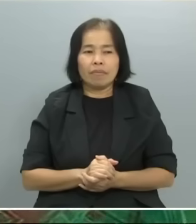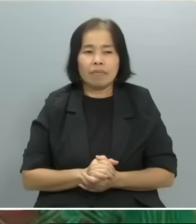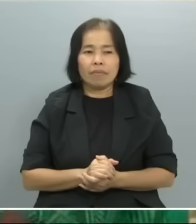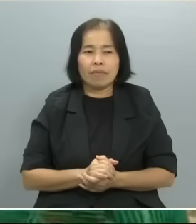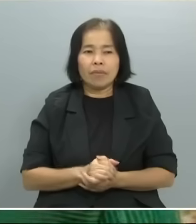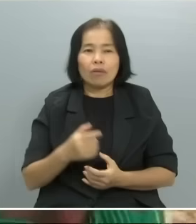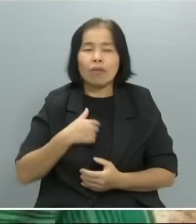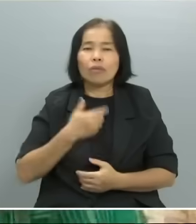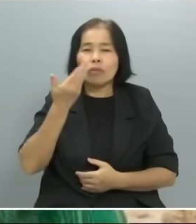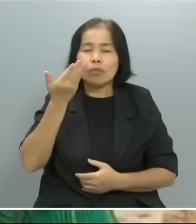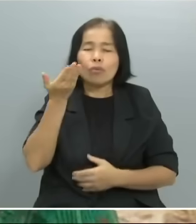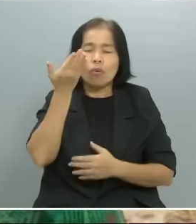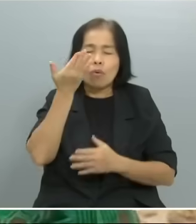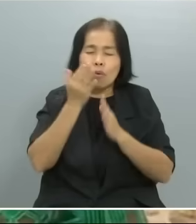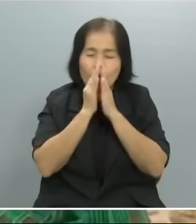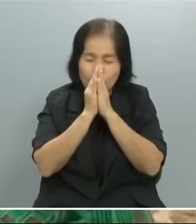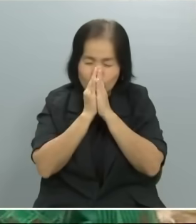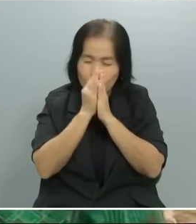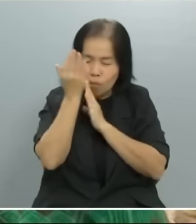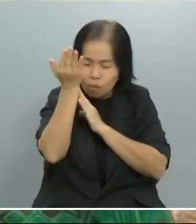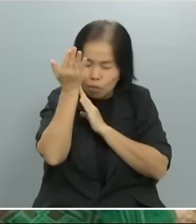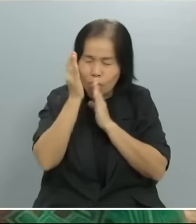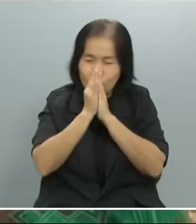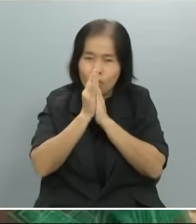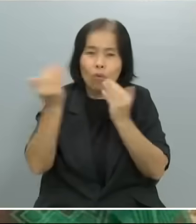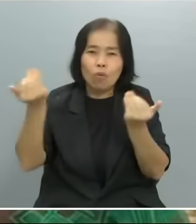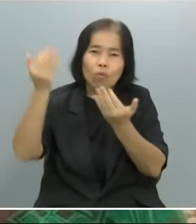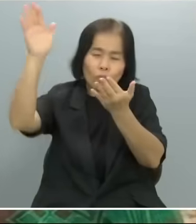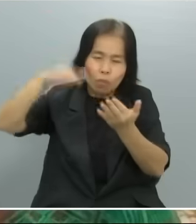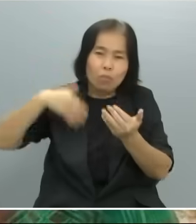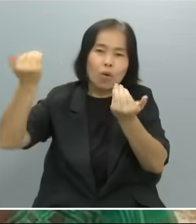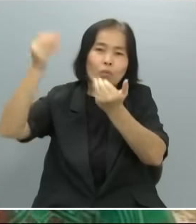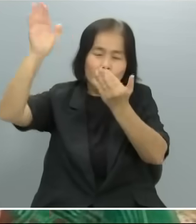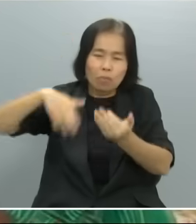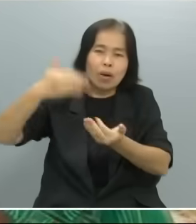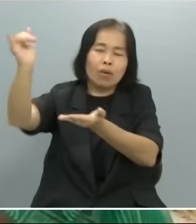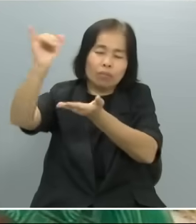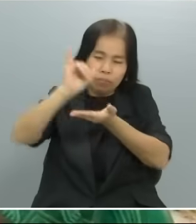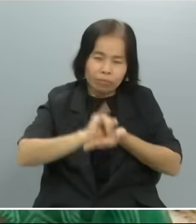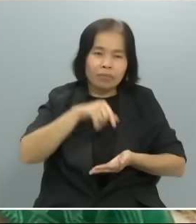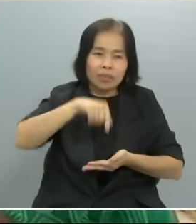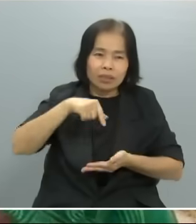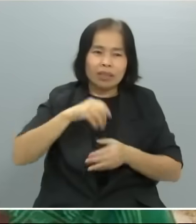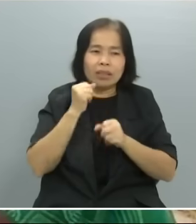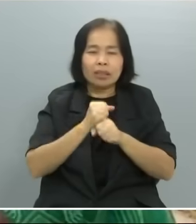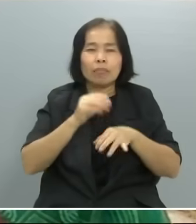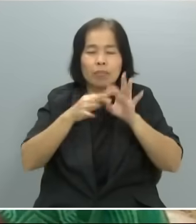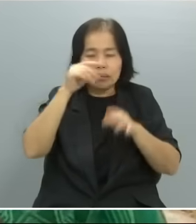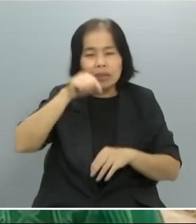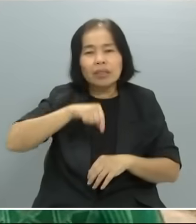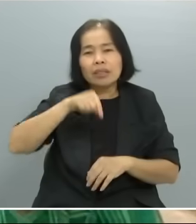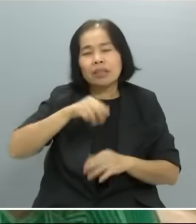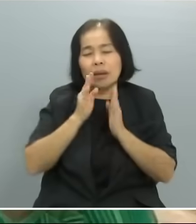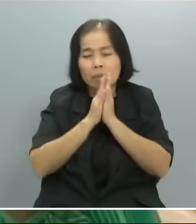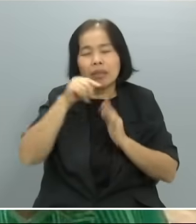นวาคส่งเลูกอหลานมาทำสีแน่ให้พ่อชอย